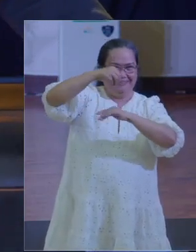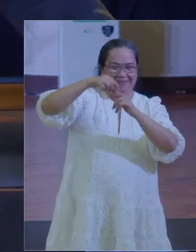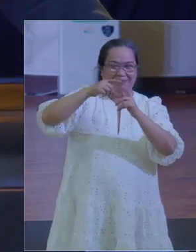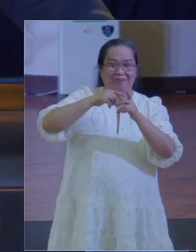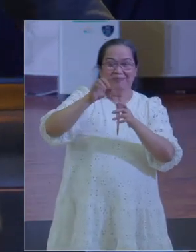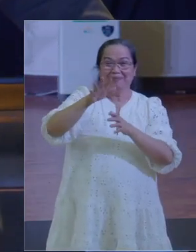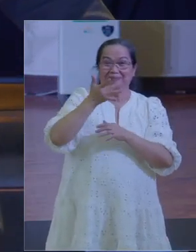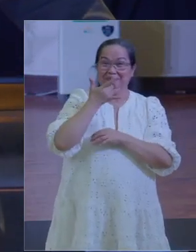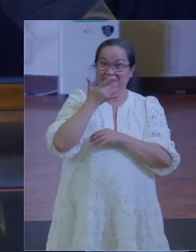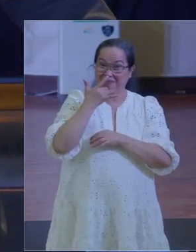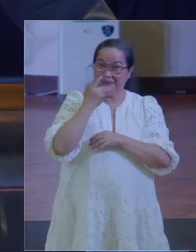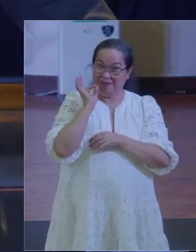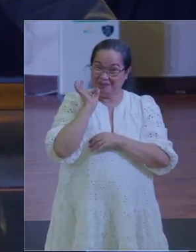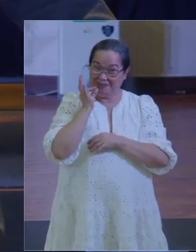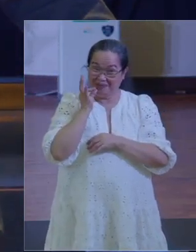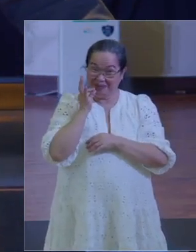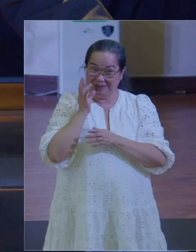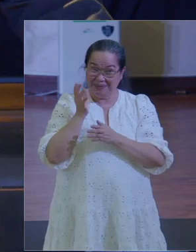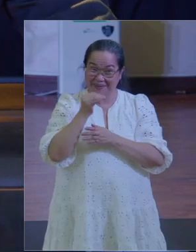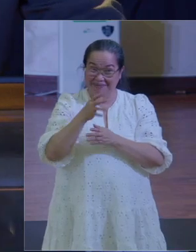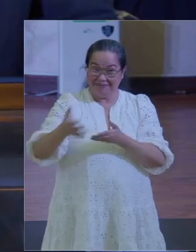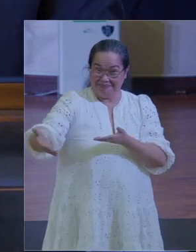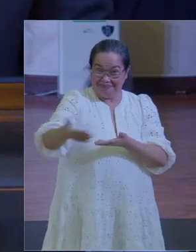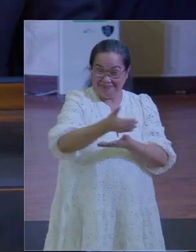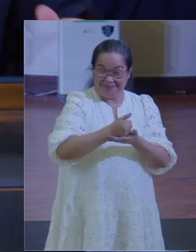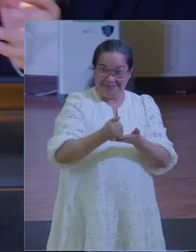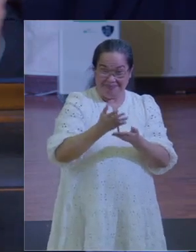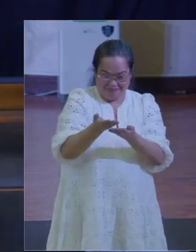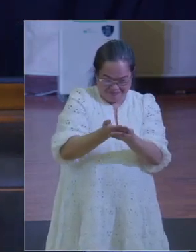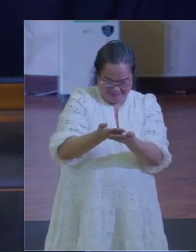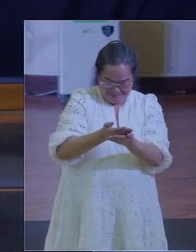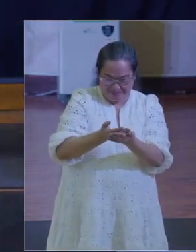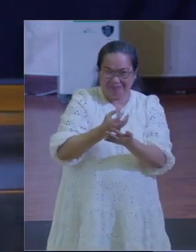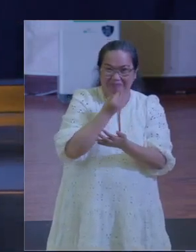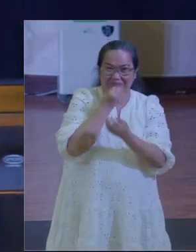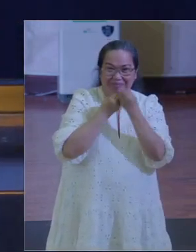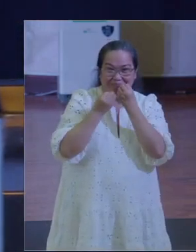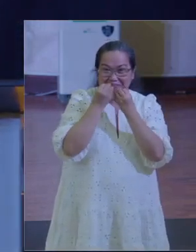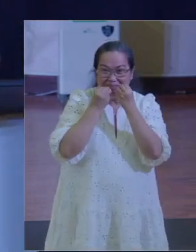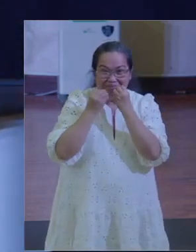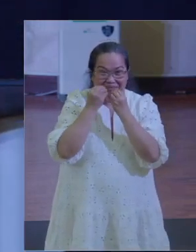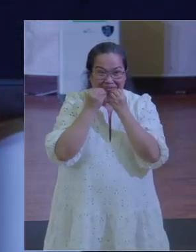bakuran at kakainin mo. Sa sobrang hilig ko po,